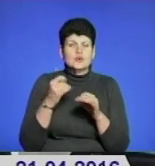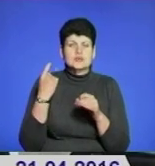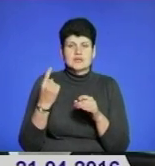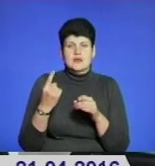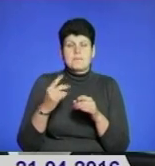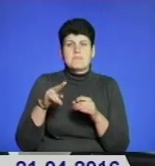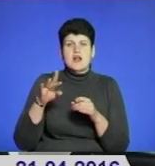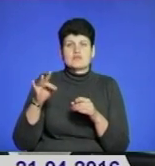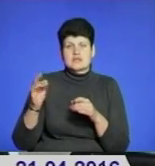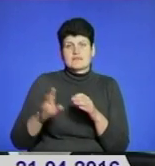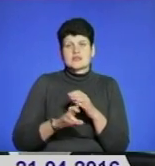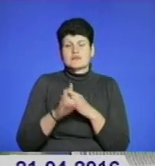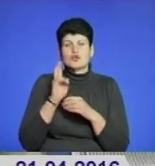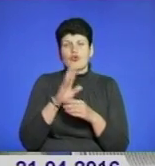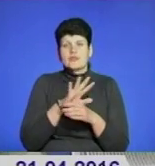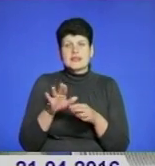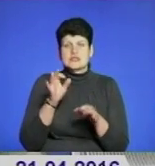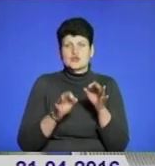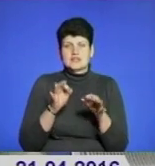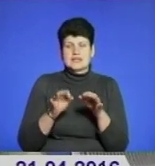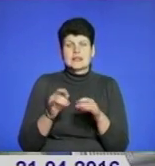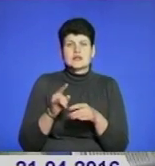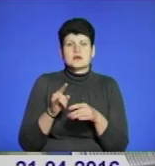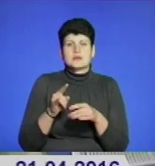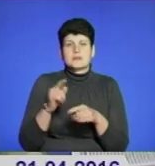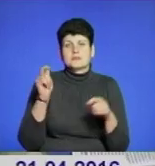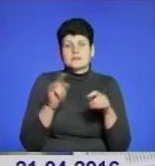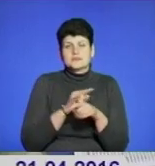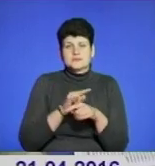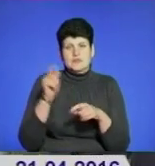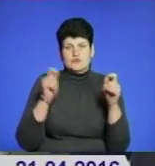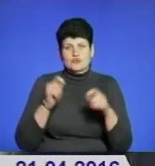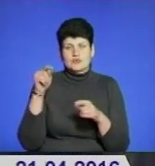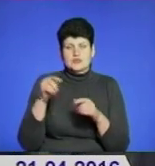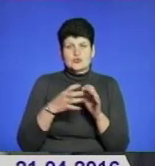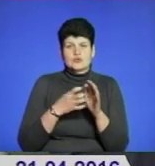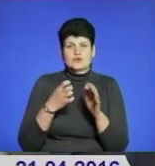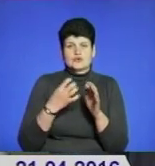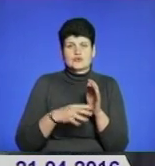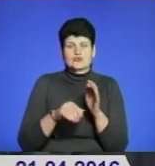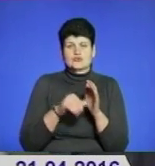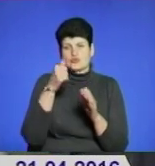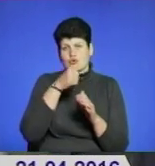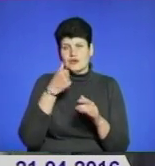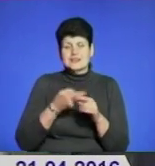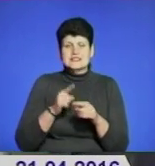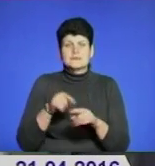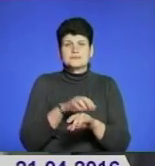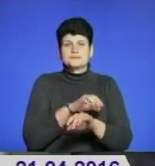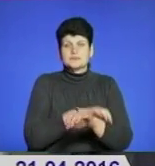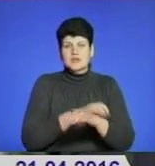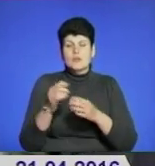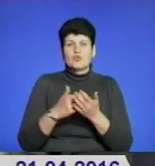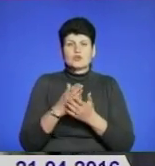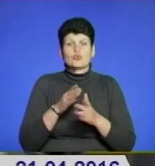церква ніколи так і не засудила псевдособор 1946 року. Це ота фашистська політика, яку